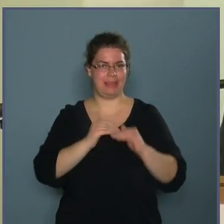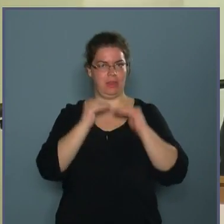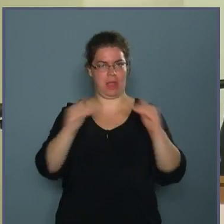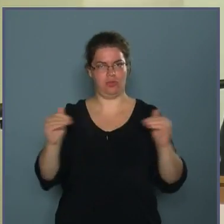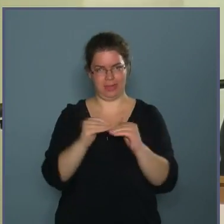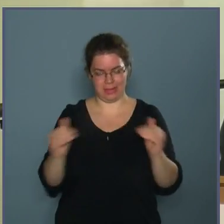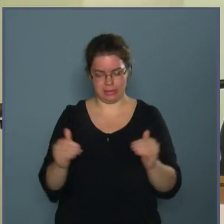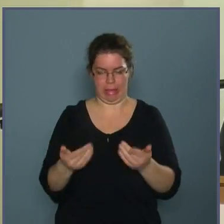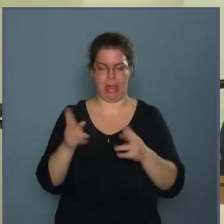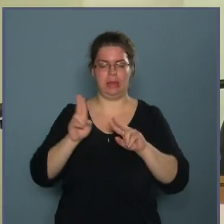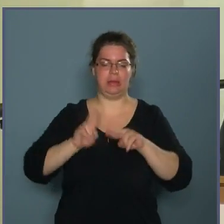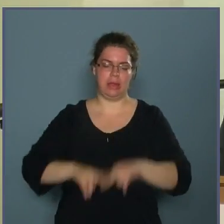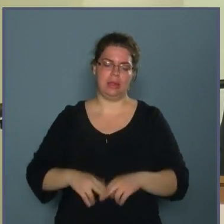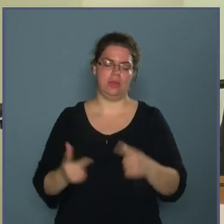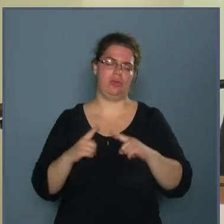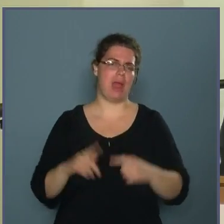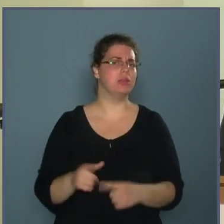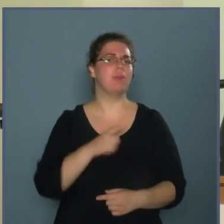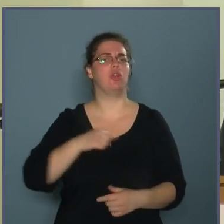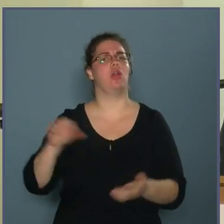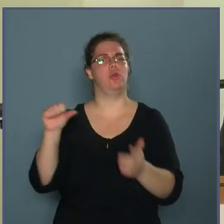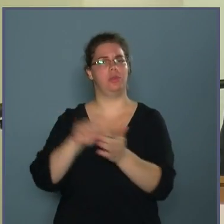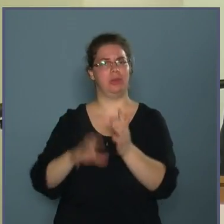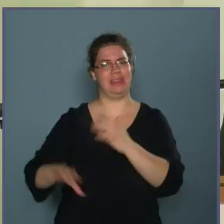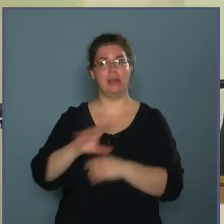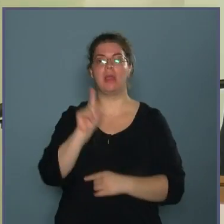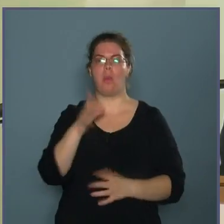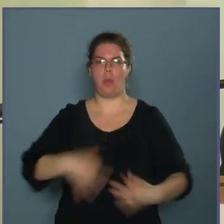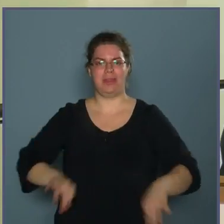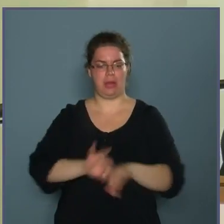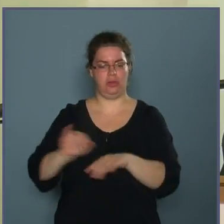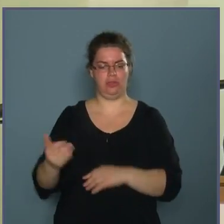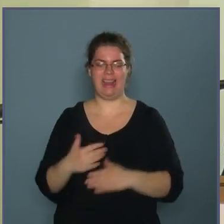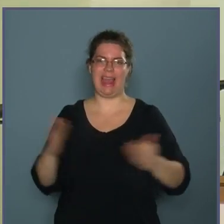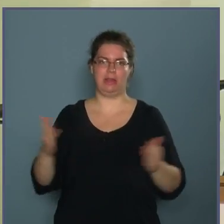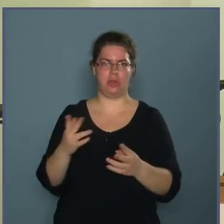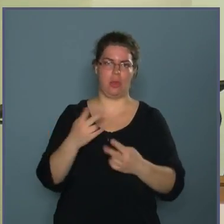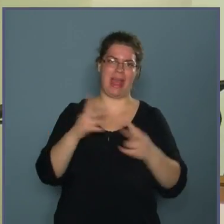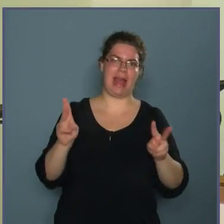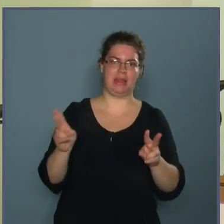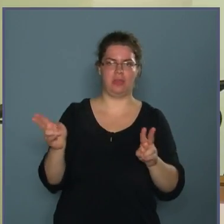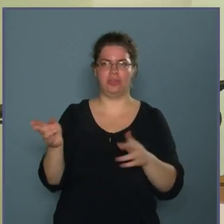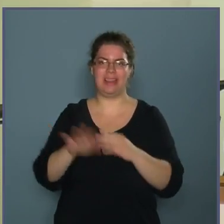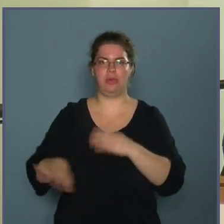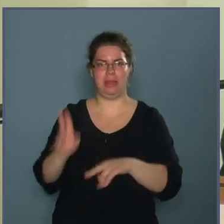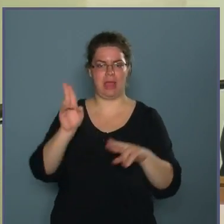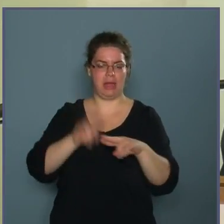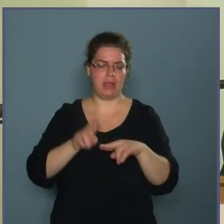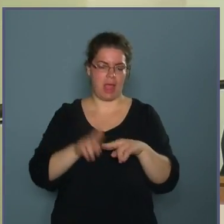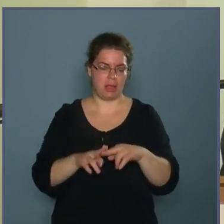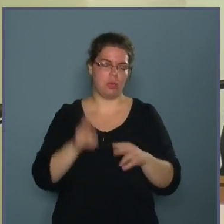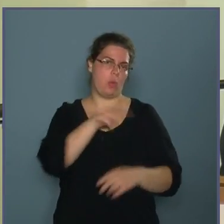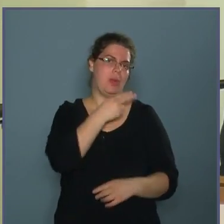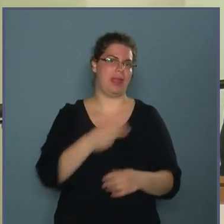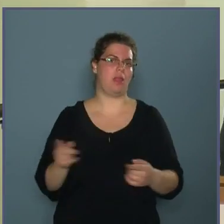állnunk. Ezzel nem csak a központi régióban, de országosan is a legnagyobb ellátási területtel rendelkező kórházak közé